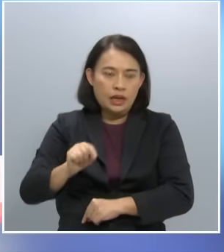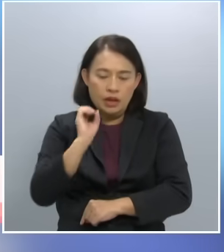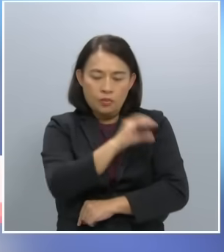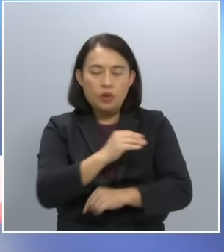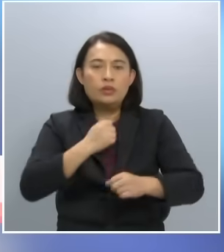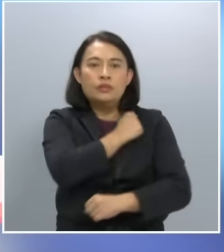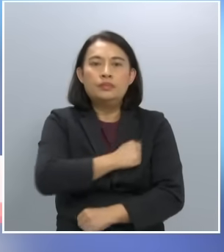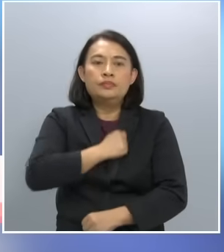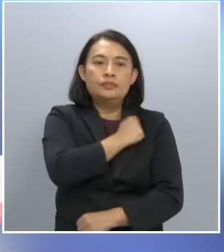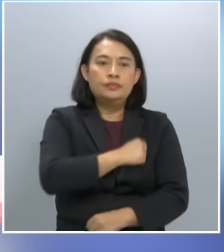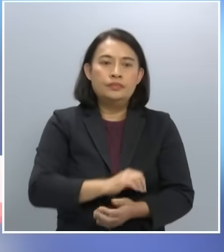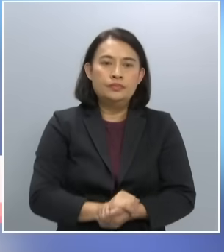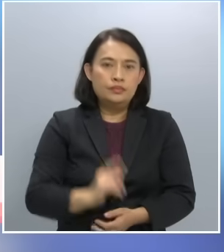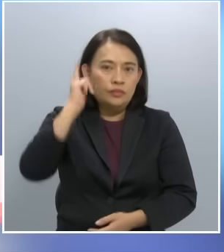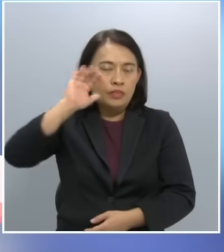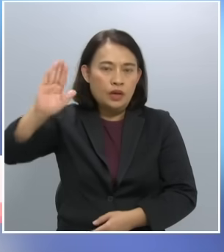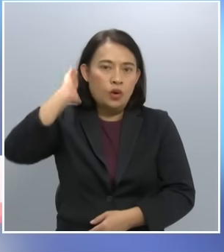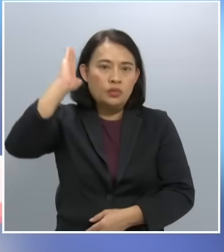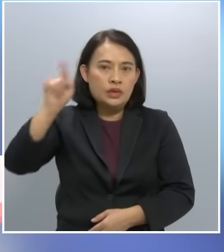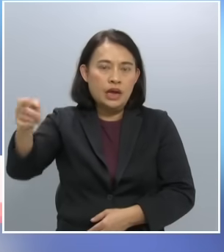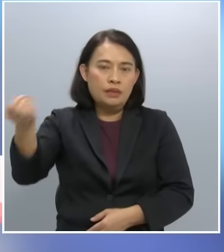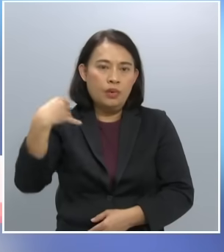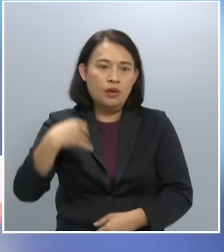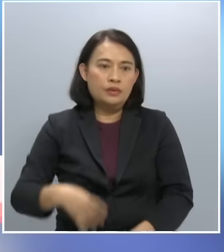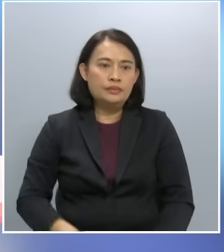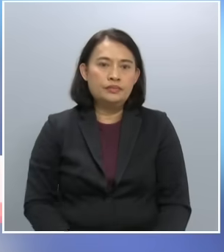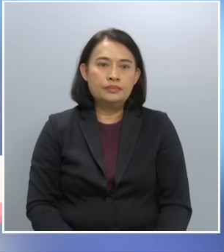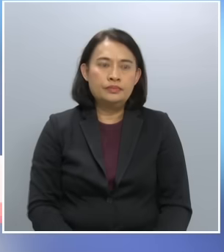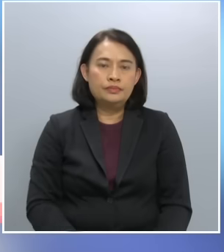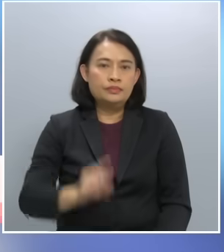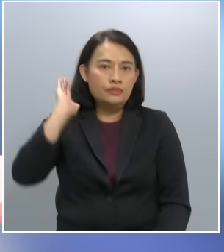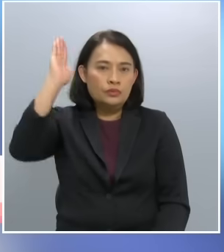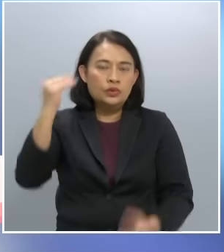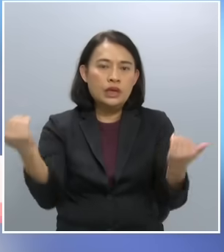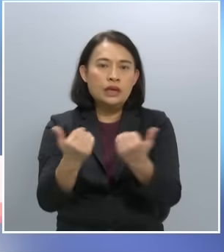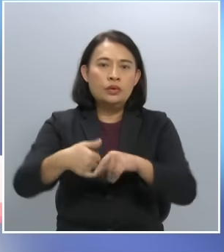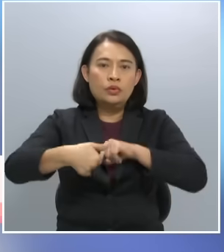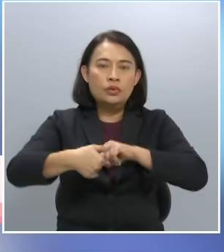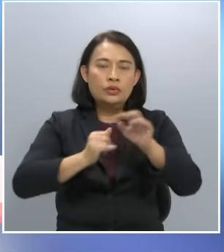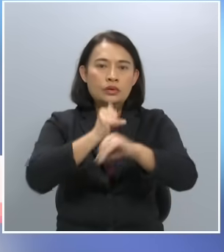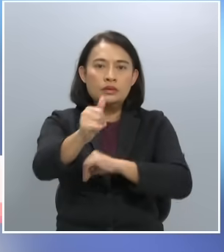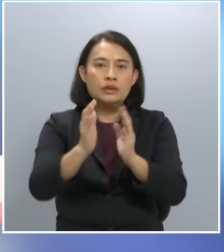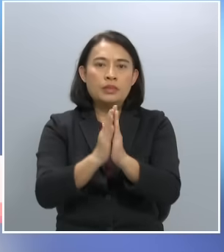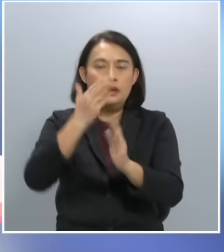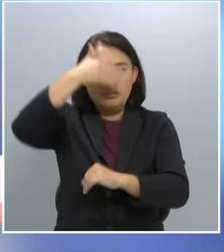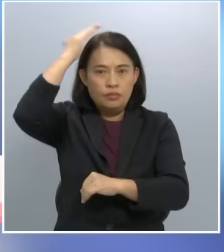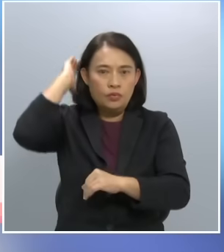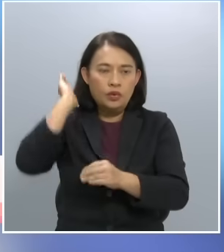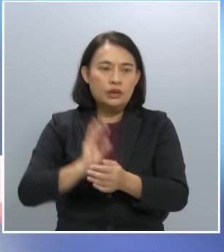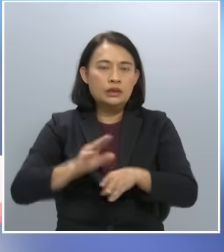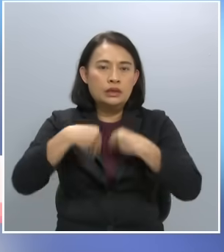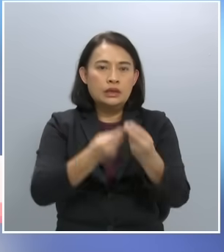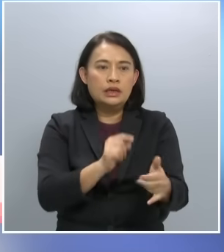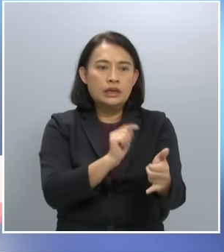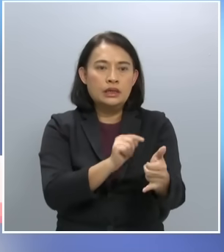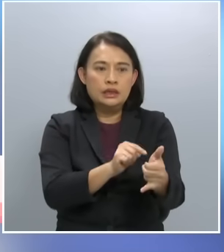ใจแล้วคุณแม่ฝ่ายชายบอกไงรู้มั้ยฮะบอกเนี่ยลูกชายดิฉันเนี่ยจะไปบวชแล้วนะจะไปบวชให้กับทางฝั่ง